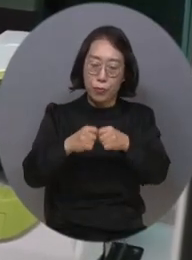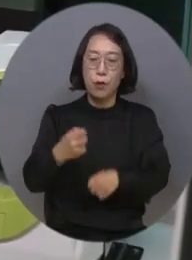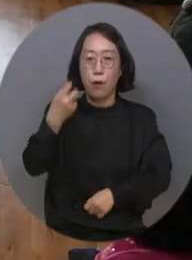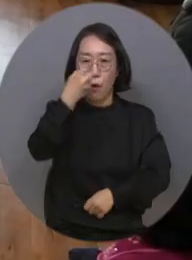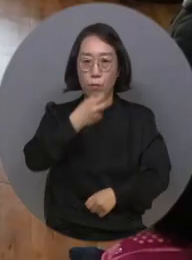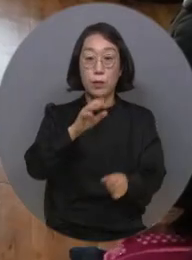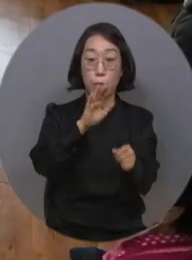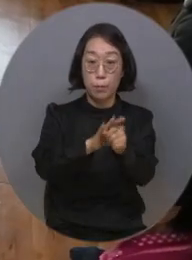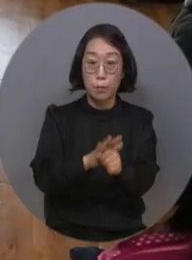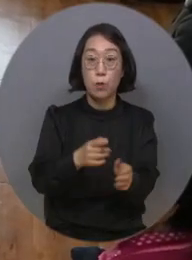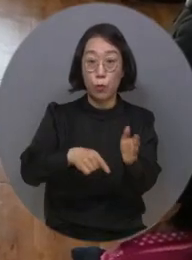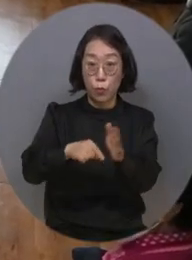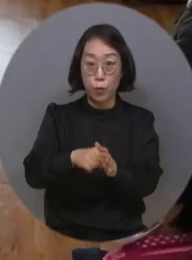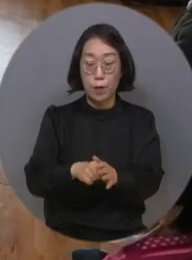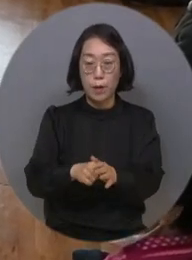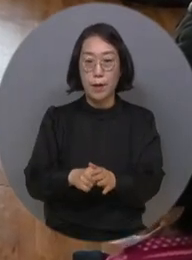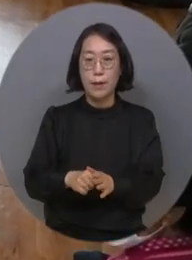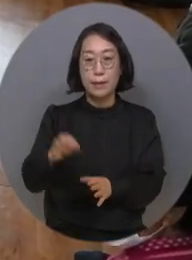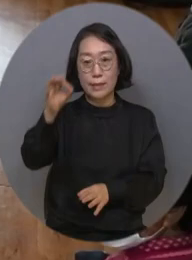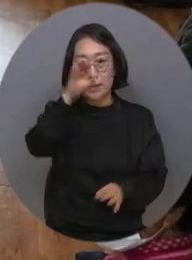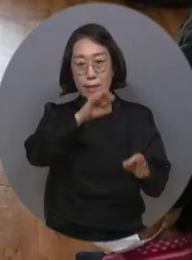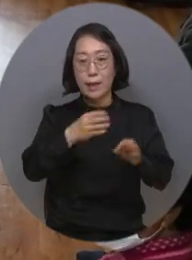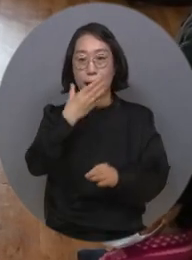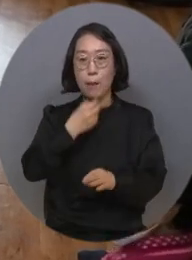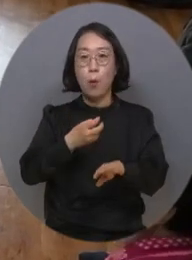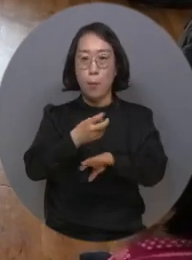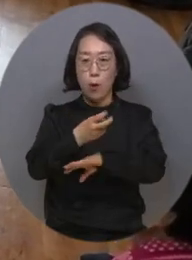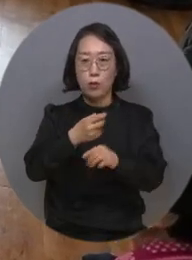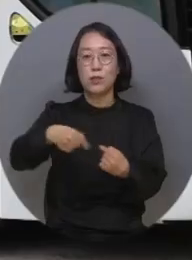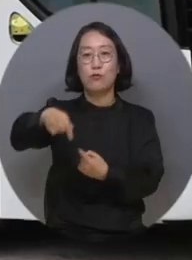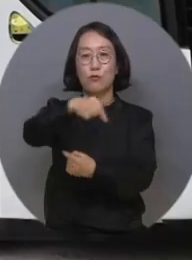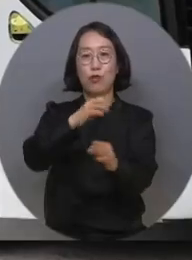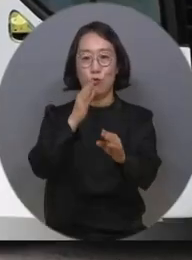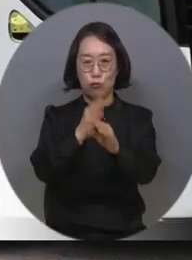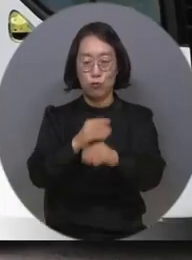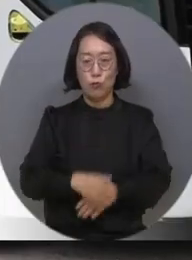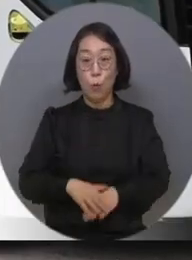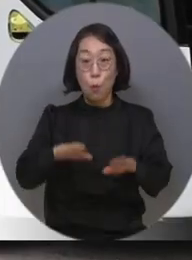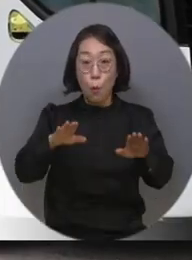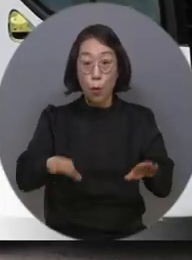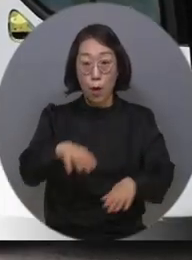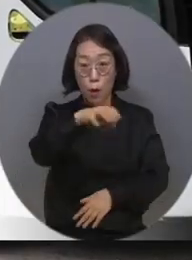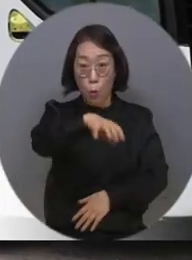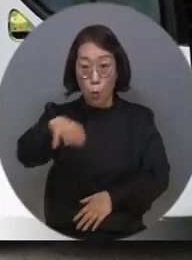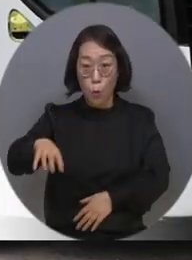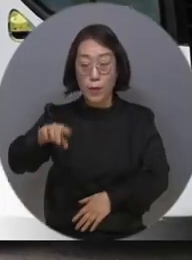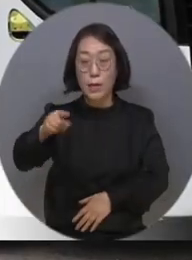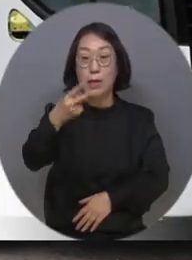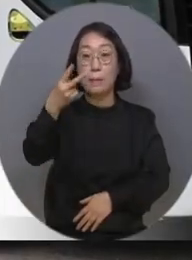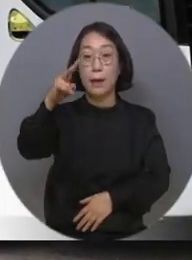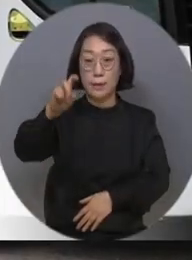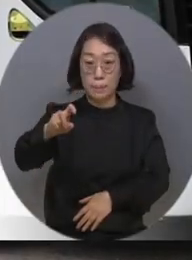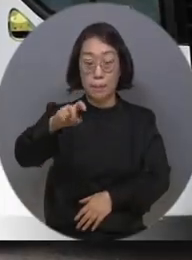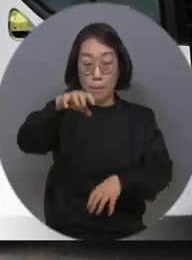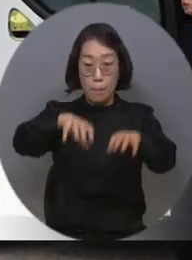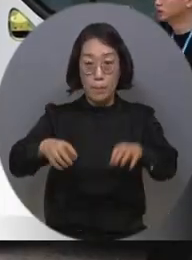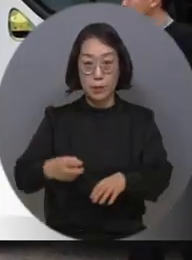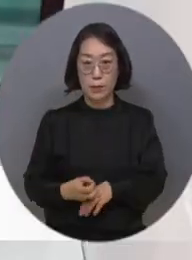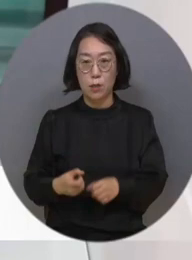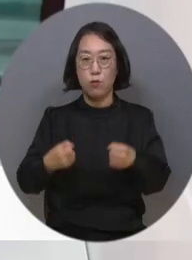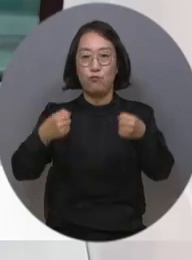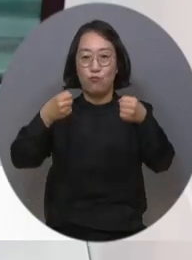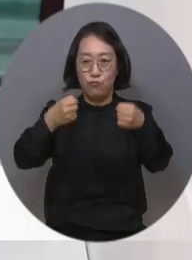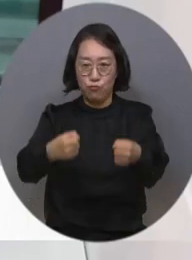위해 찾아가는 전남 행복버스를 운행하고 있습니다. 올해는 도내 210개 마을을 행복버스로 직접